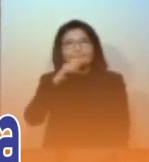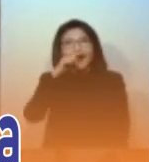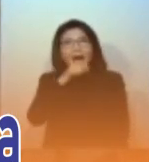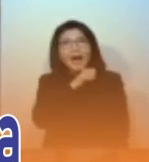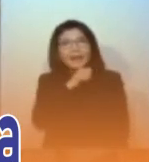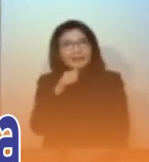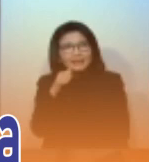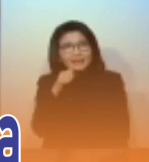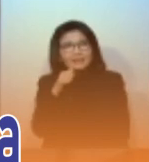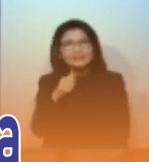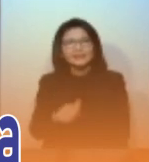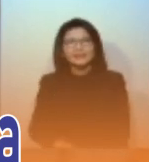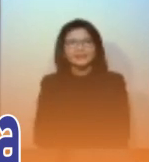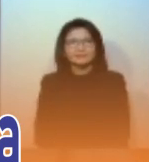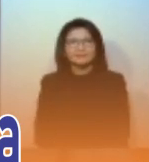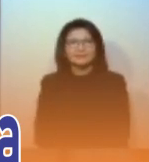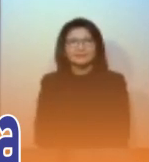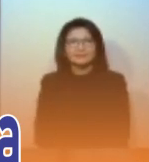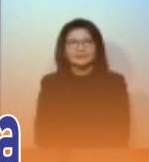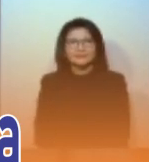memang